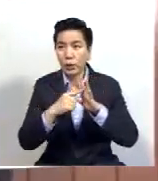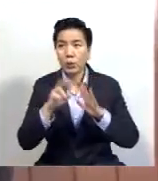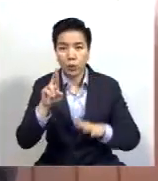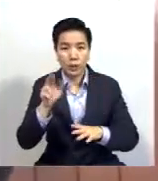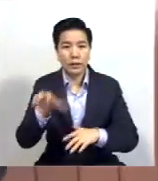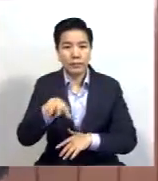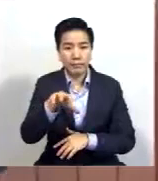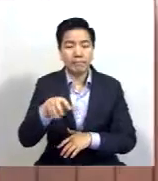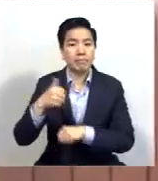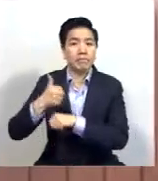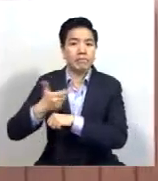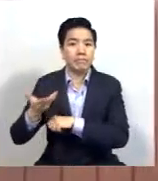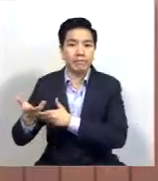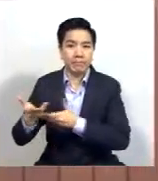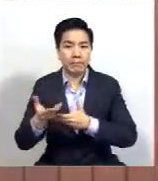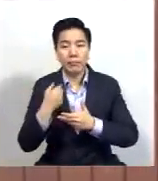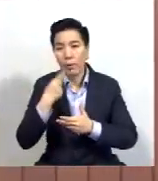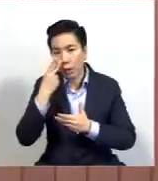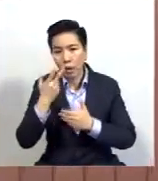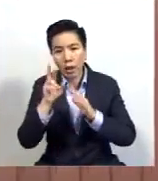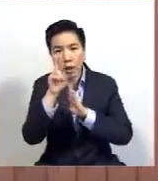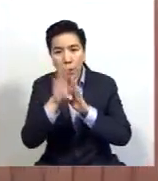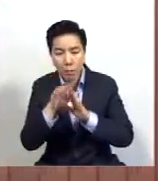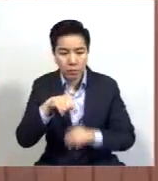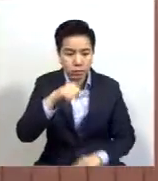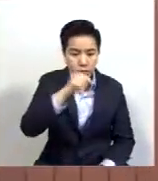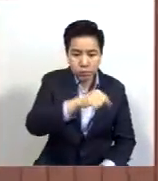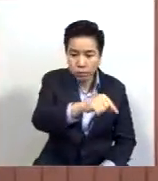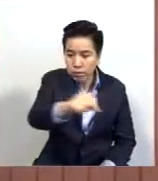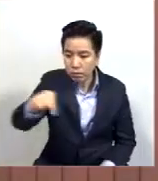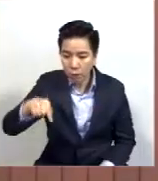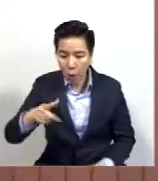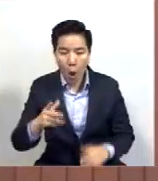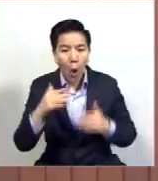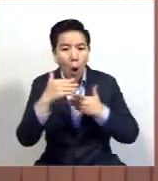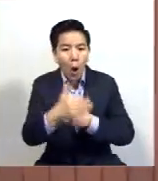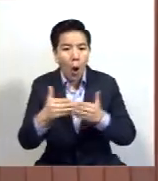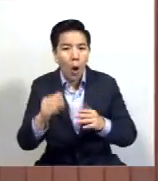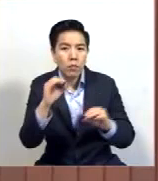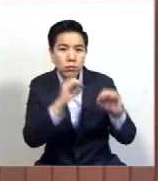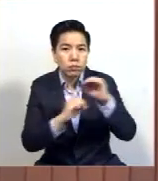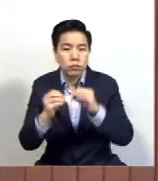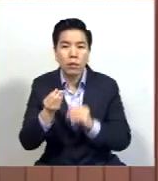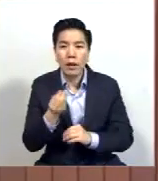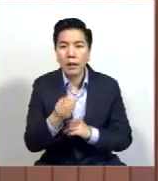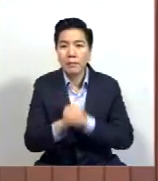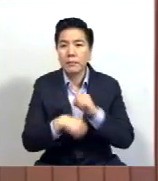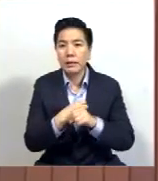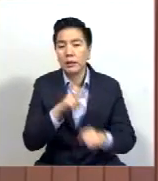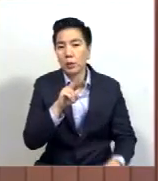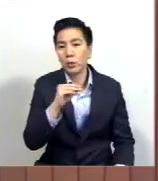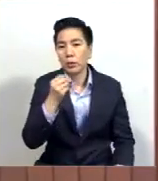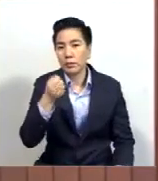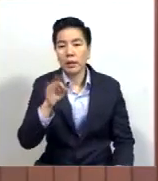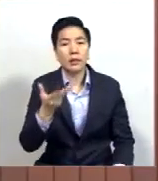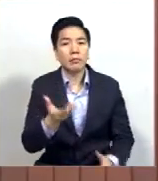ราดูรค่ะซึ่งวันนี้นะคะเราก็จะมาดูระบบในการดูแลผู้ติดเชื้อโรคปอดอักเสบหรือโคโรนาไวรัส2019กันค่ะกับ